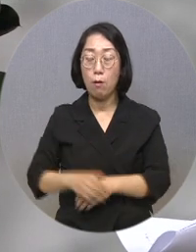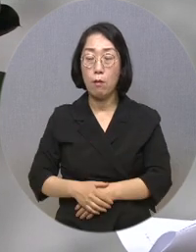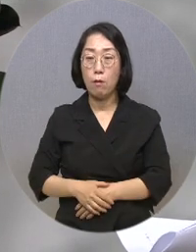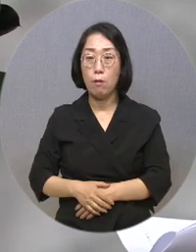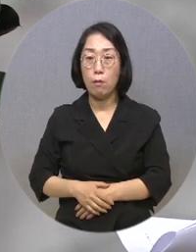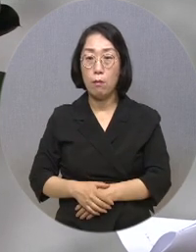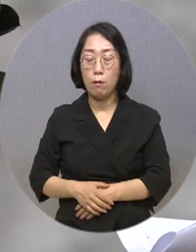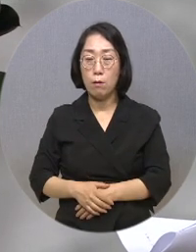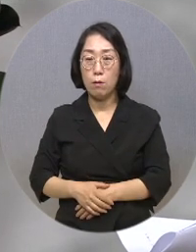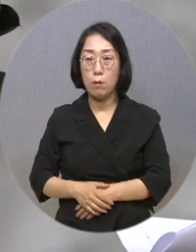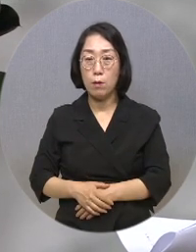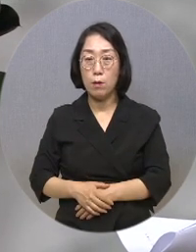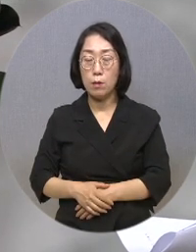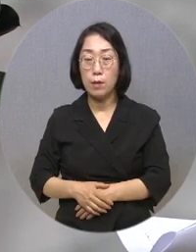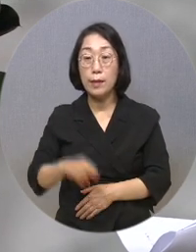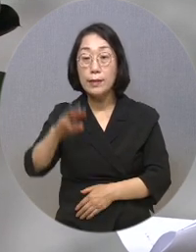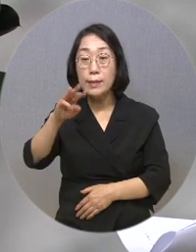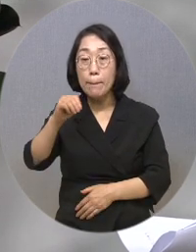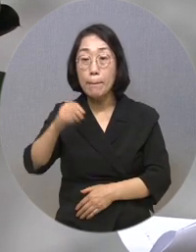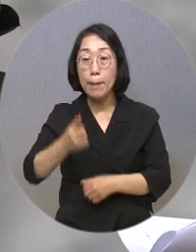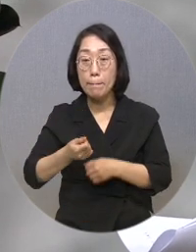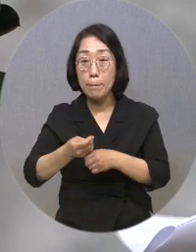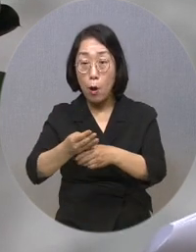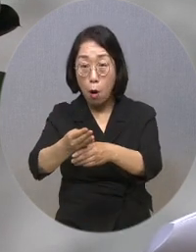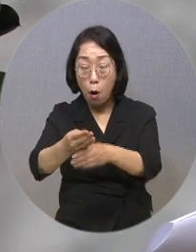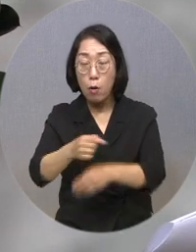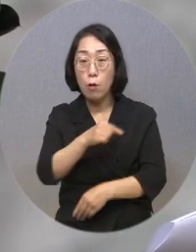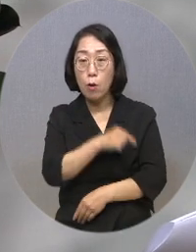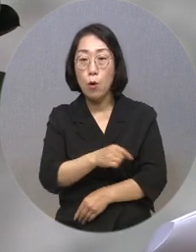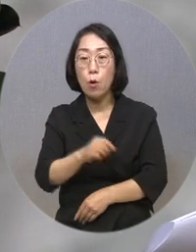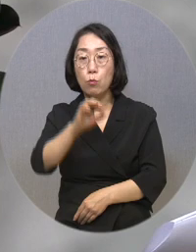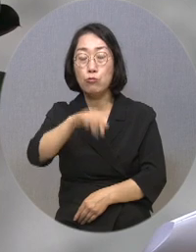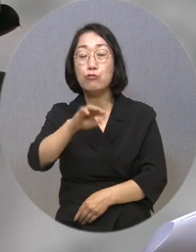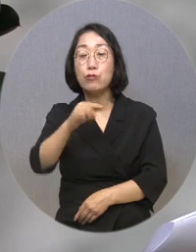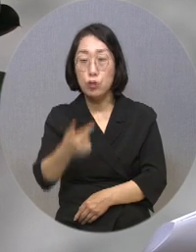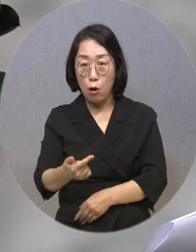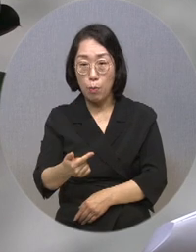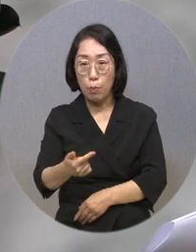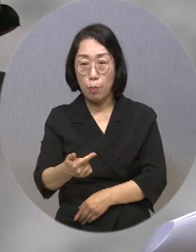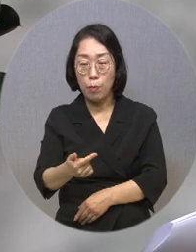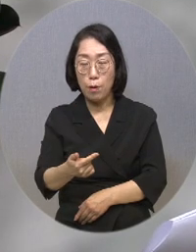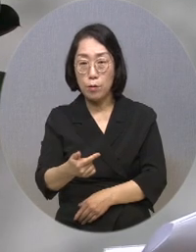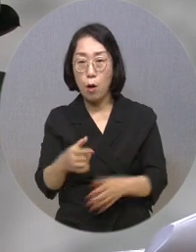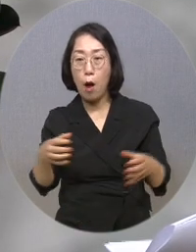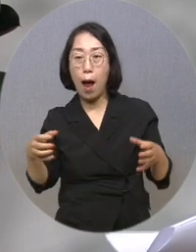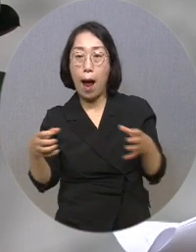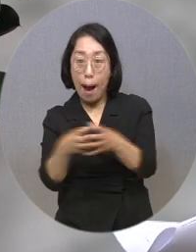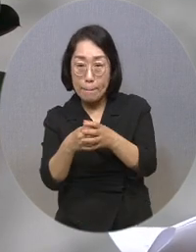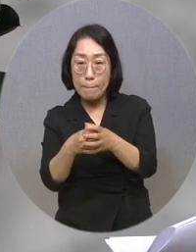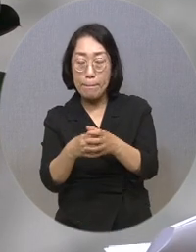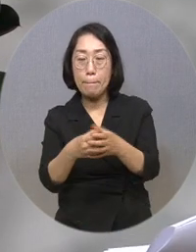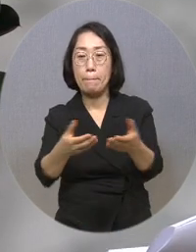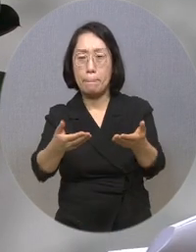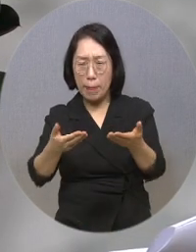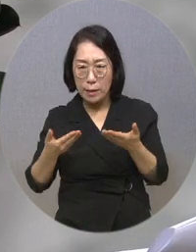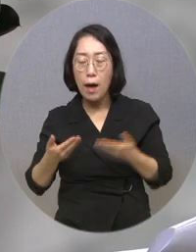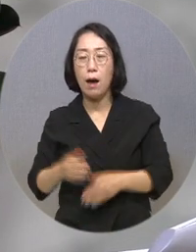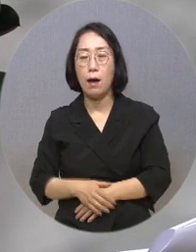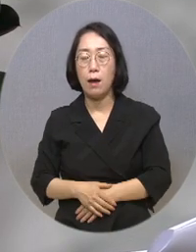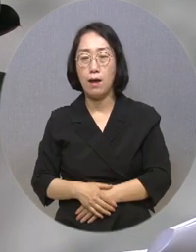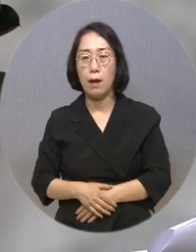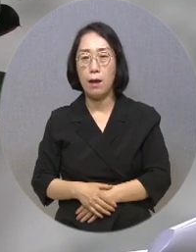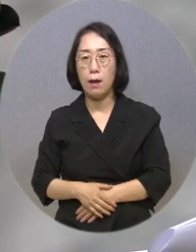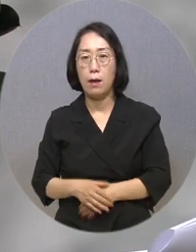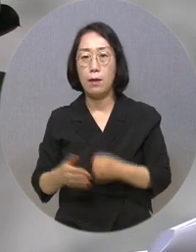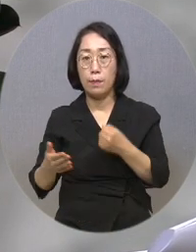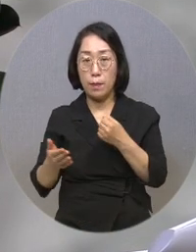평을 부천시로부터 공업 물량을 받아서 지금 입혔습니다. 너무 부족합니다. 26만 평 중에 3만 평만 공업물량이라고